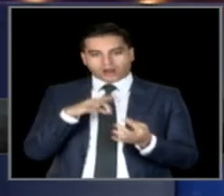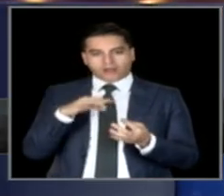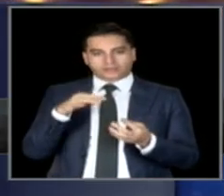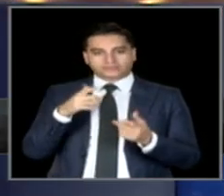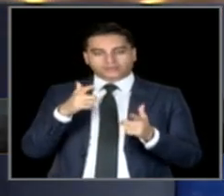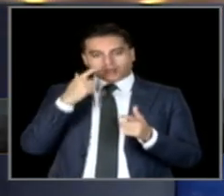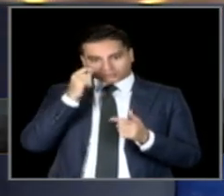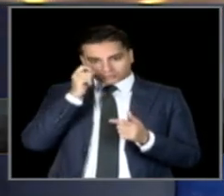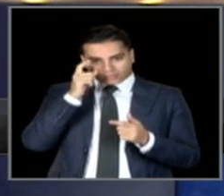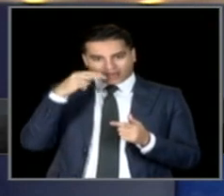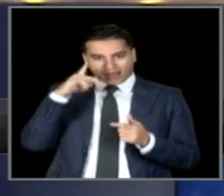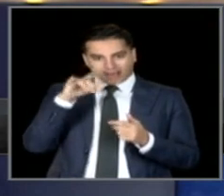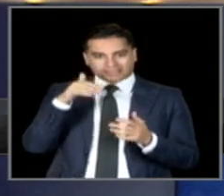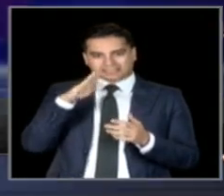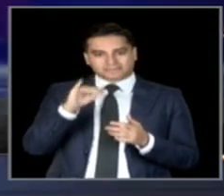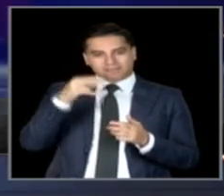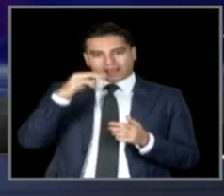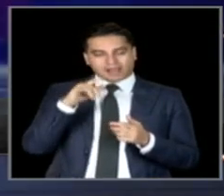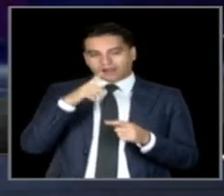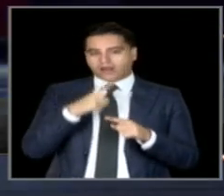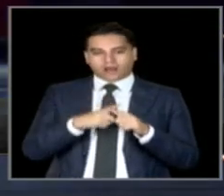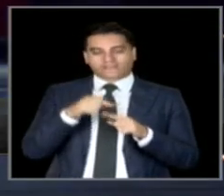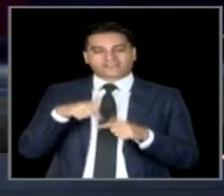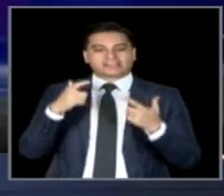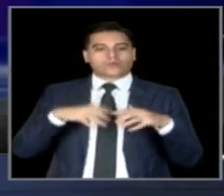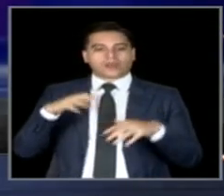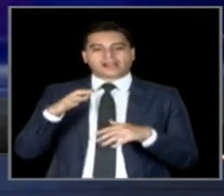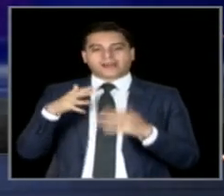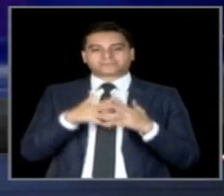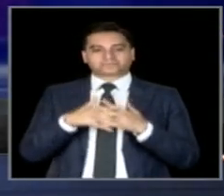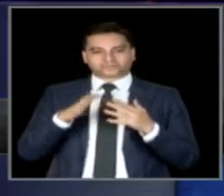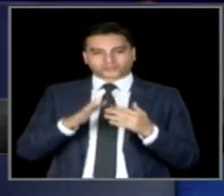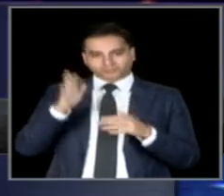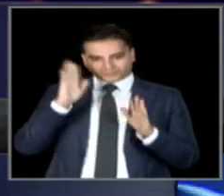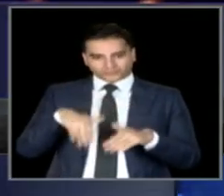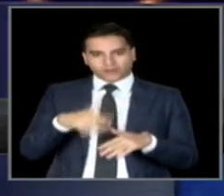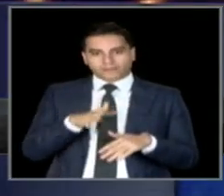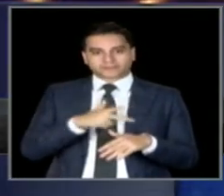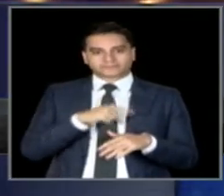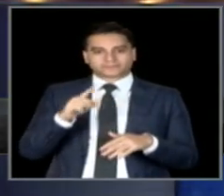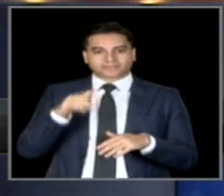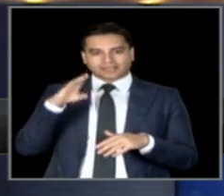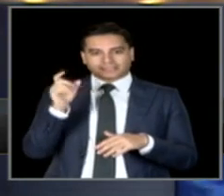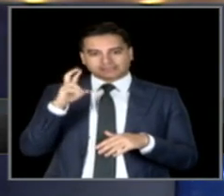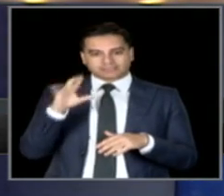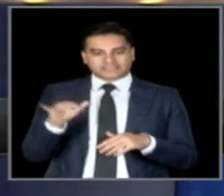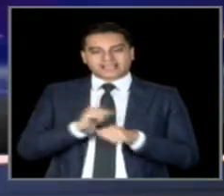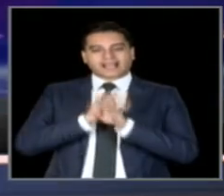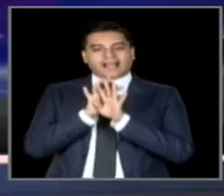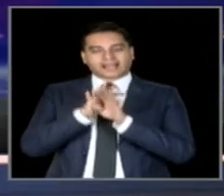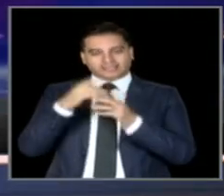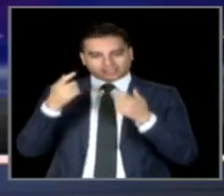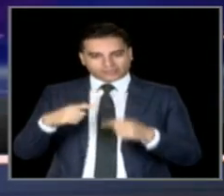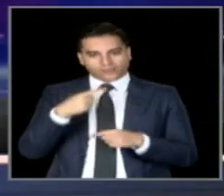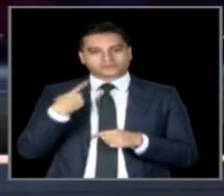صاحي؟ علي إسماعيل. غلط. في أي من دول أمريكا الشمالية يقع نهر ماكنزي؟ كندا. صح. في